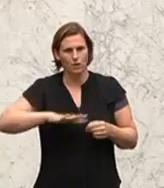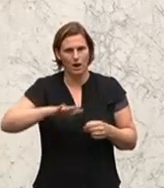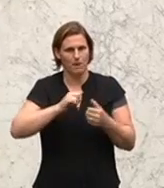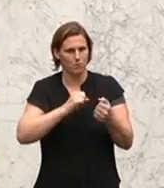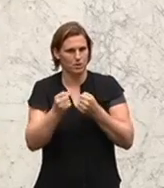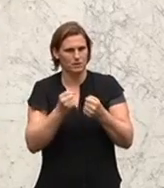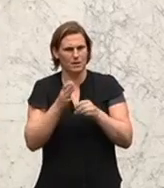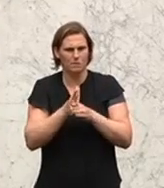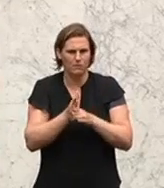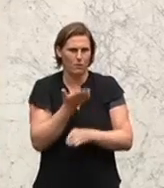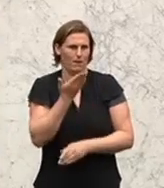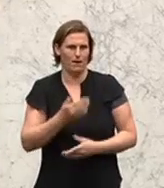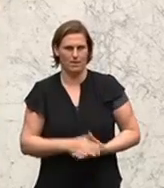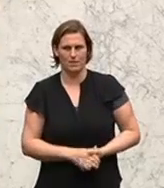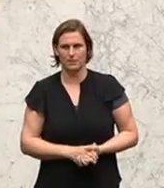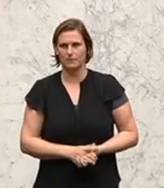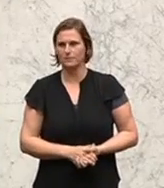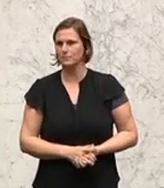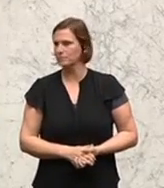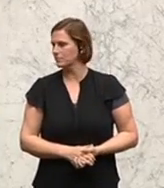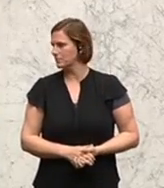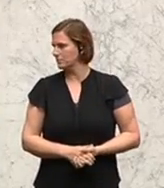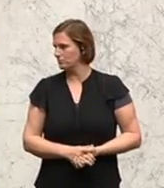bringen. Obwohl die